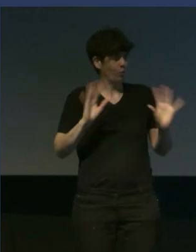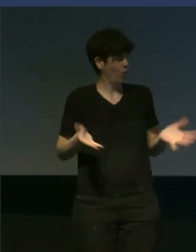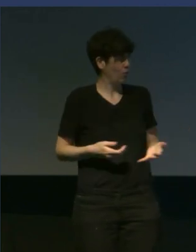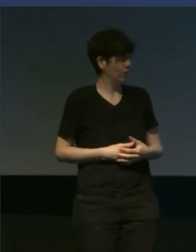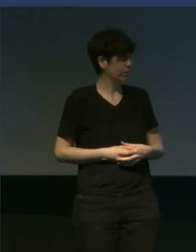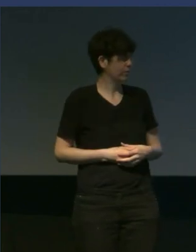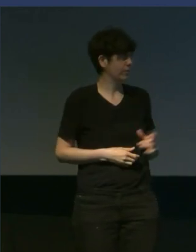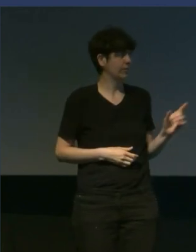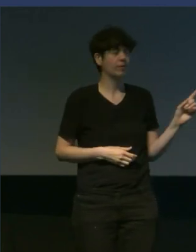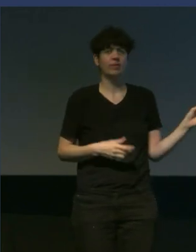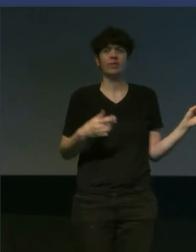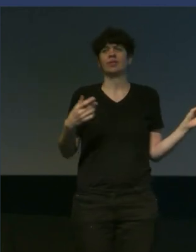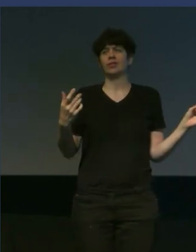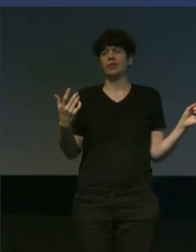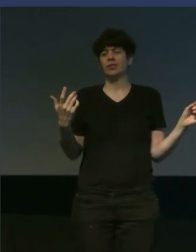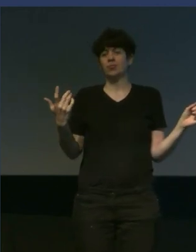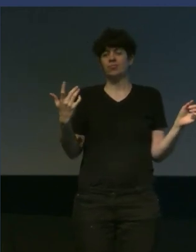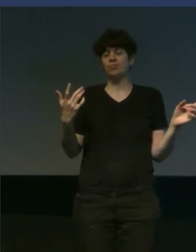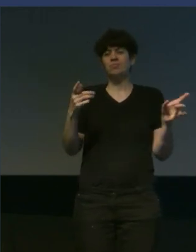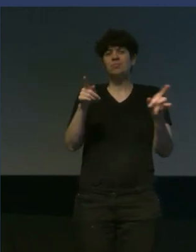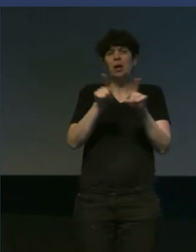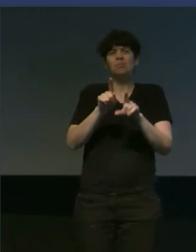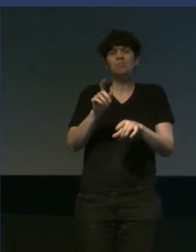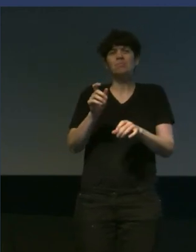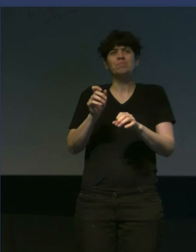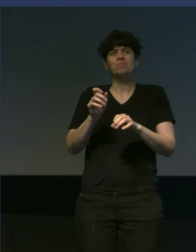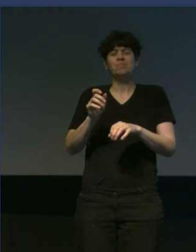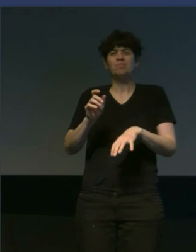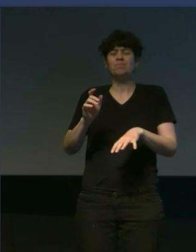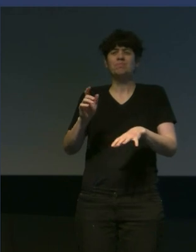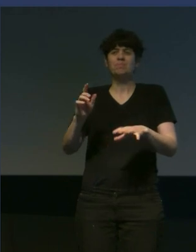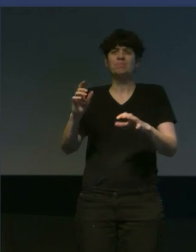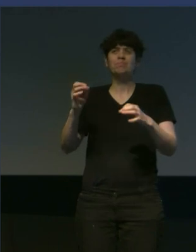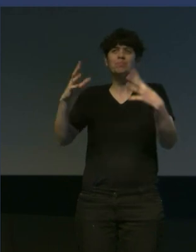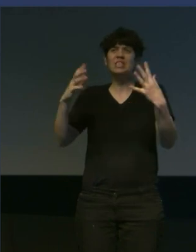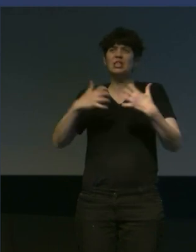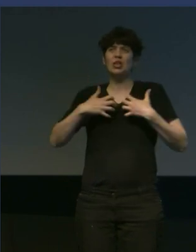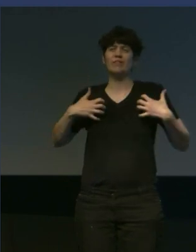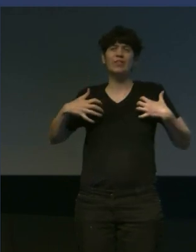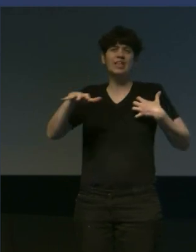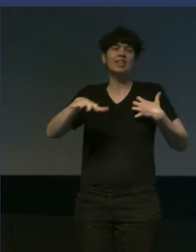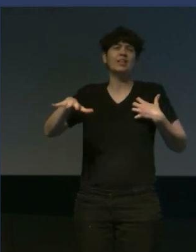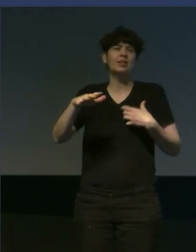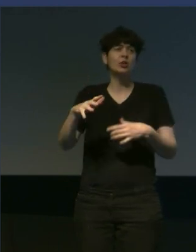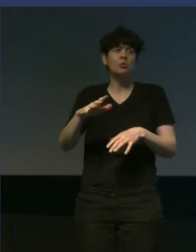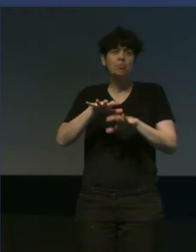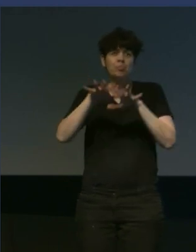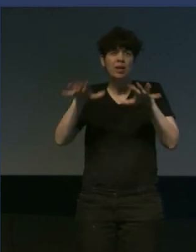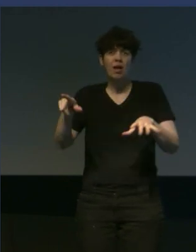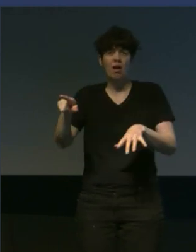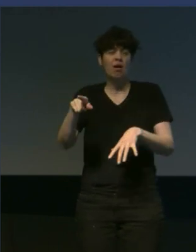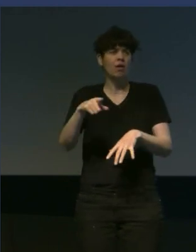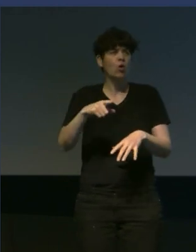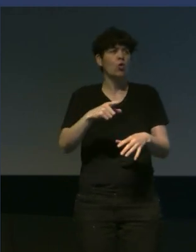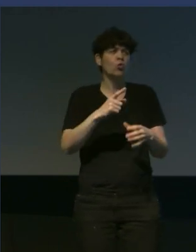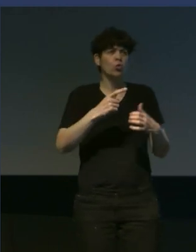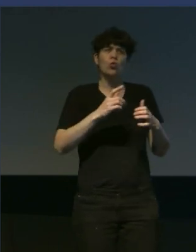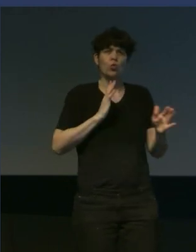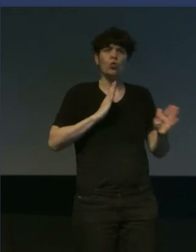Bah, c'est toujours pareil avec les scientifiques, c'est-à-dire qu'en fait, il y en a beaucoup qui trouvent que la médiation scientifique, c'est